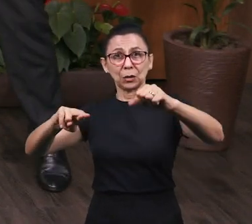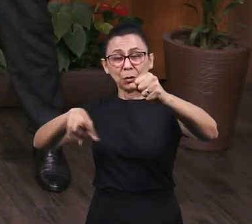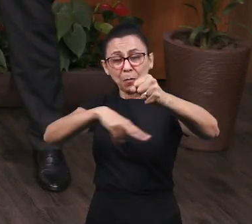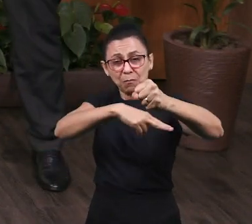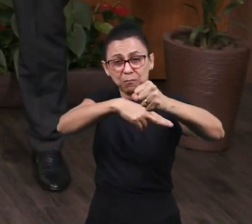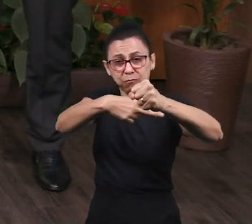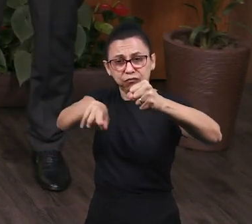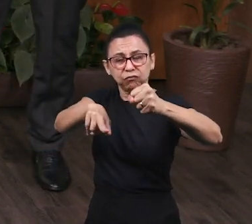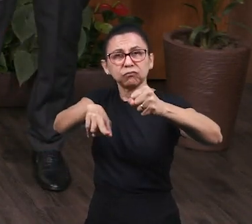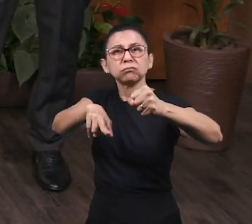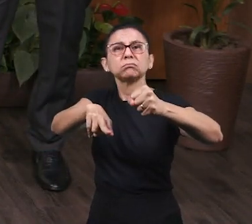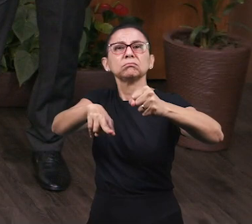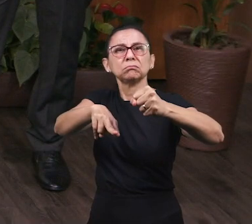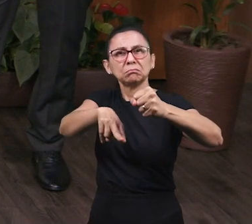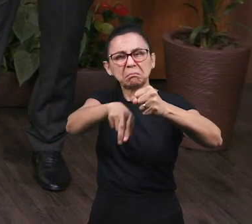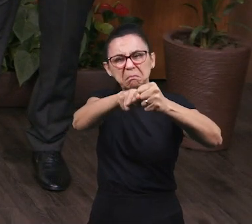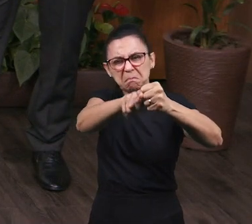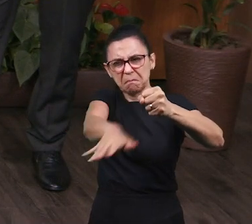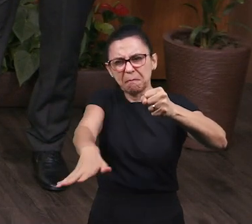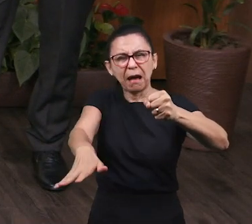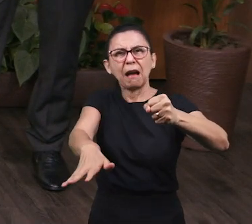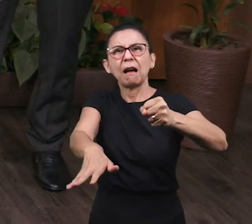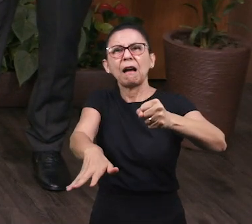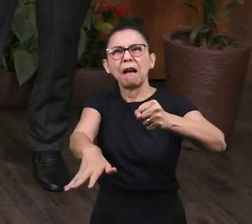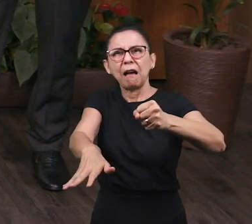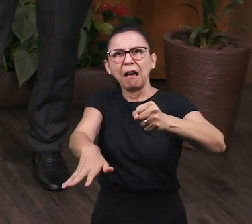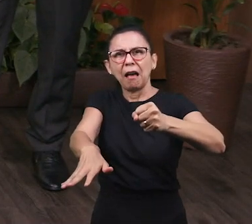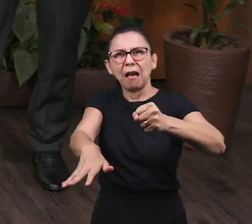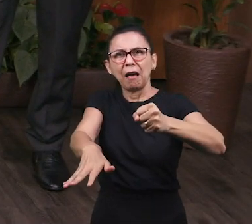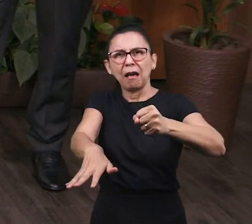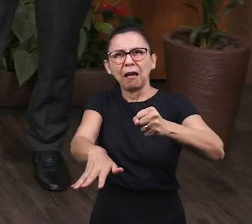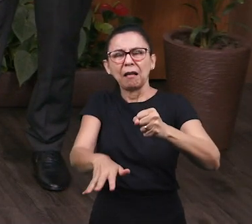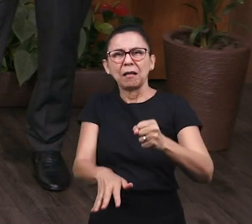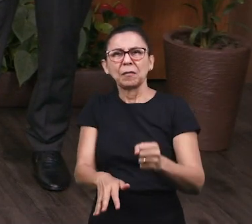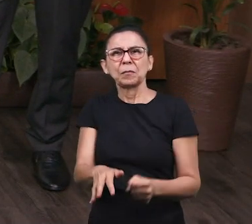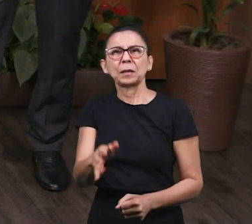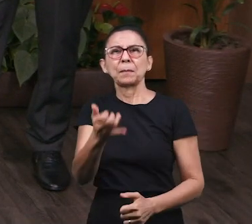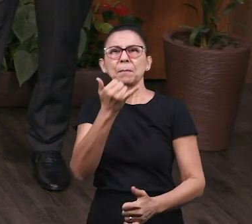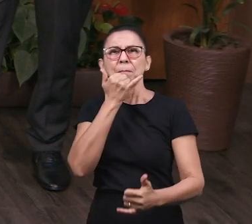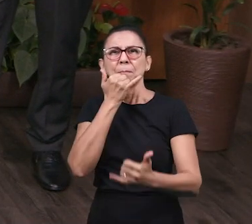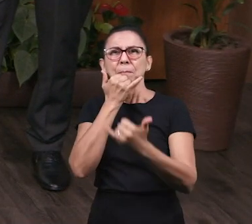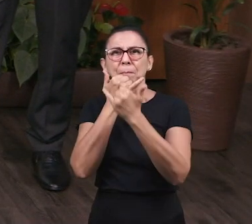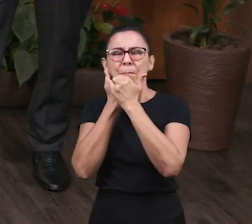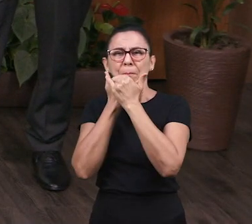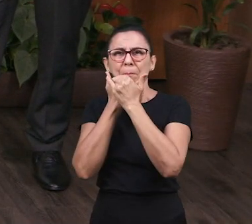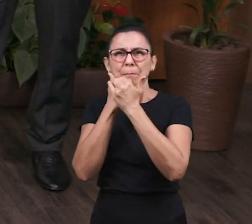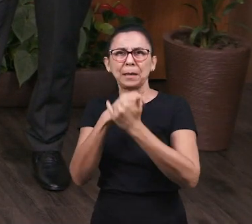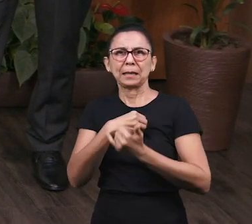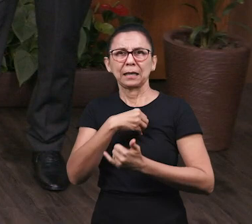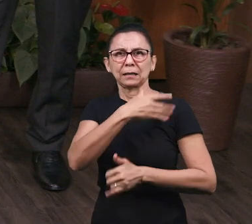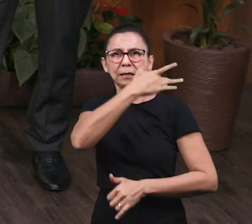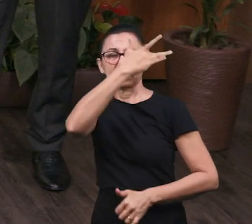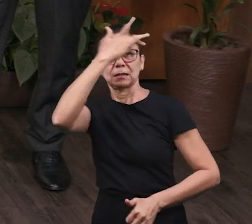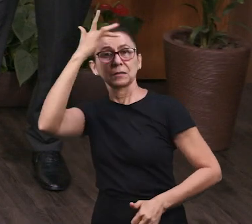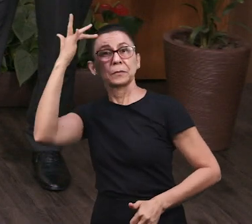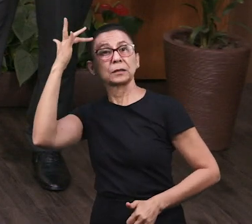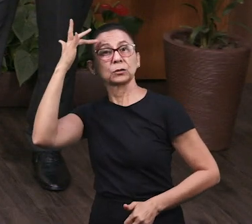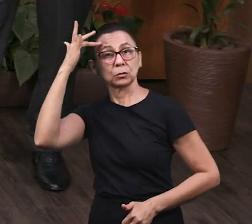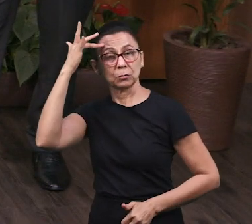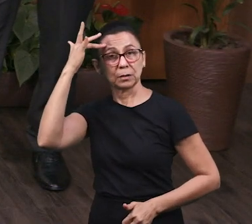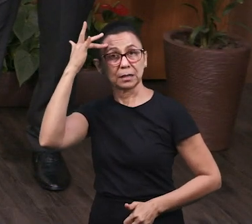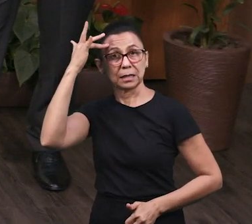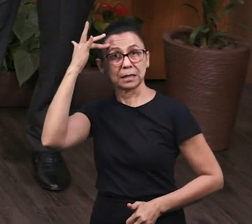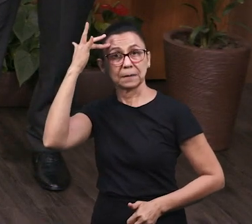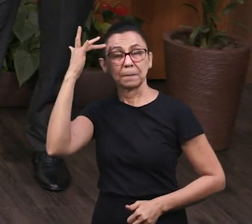à l'autel de l'Holocauste, où les victimes étaient amenées pour le sacrifice. Et le prophète, il dit encore, comme la brebis muette,